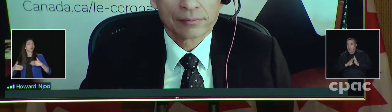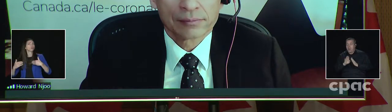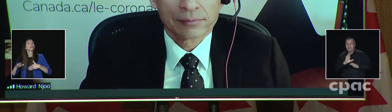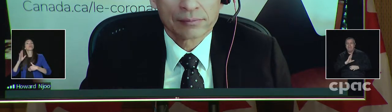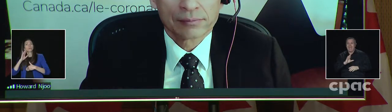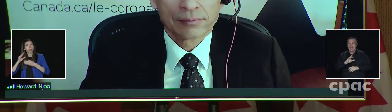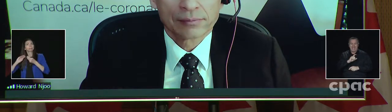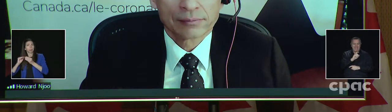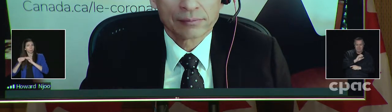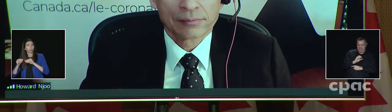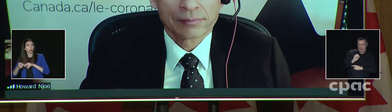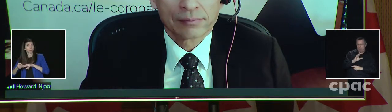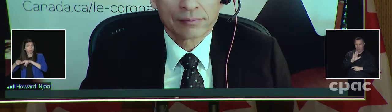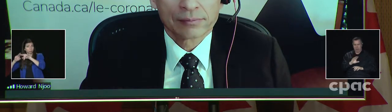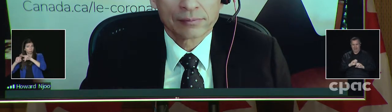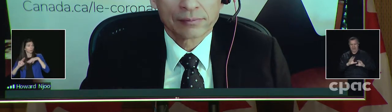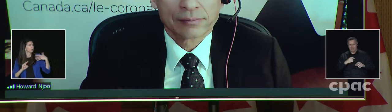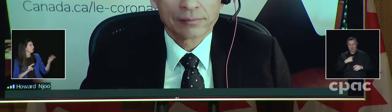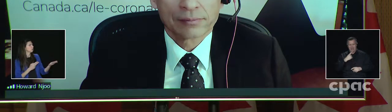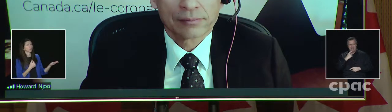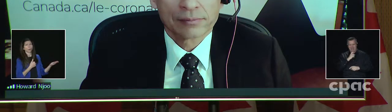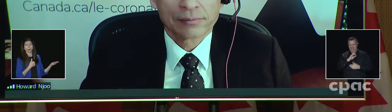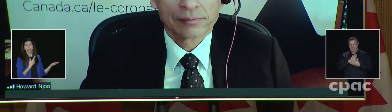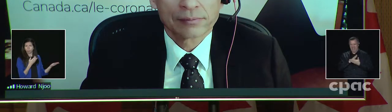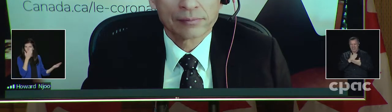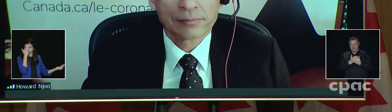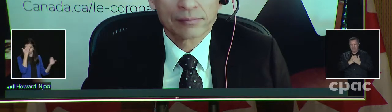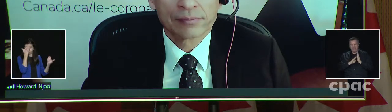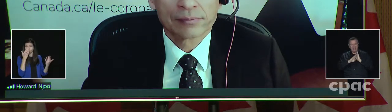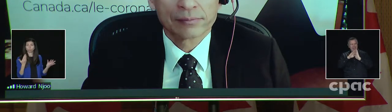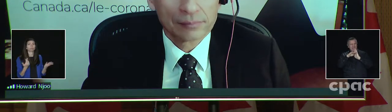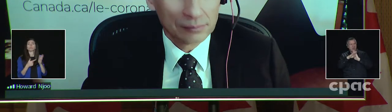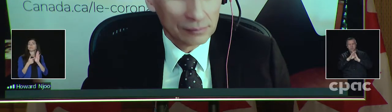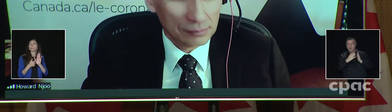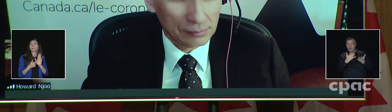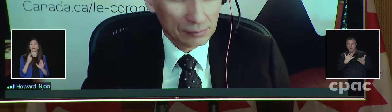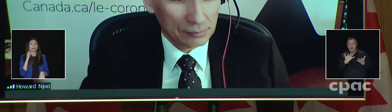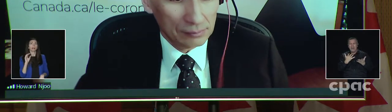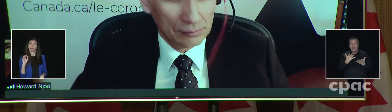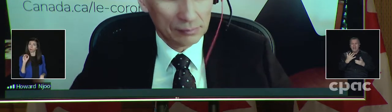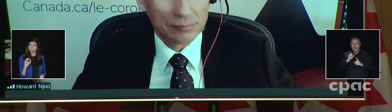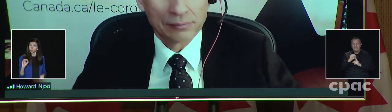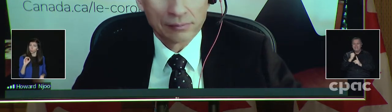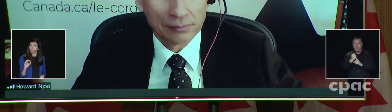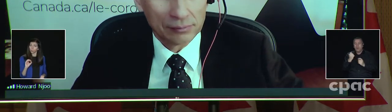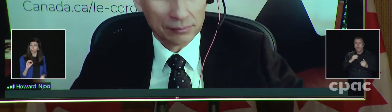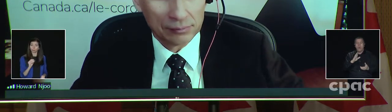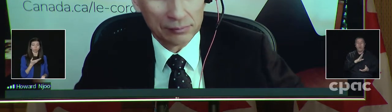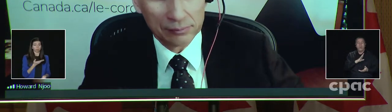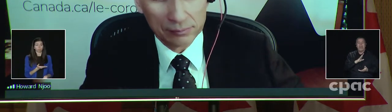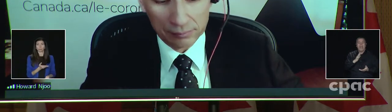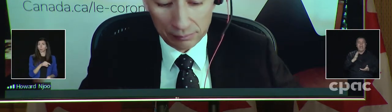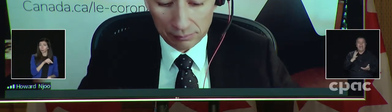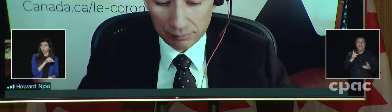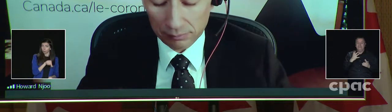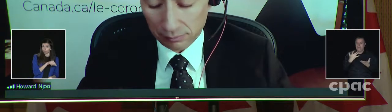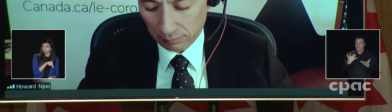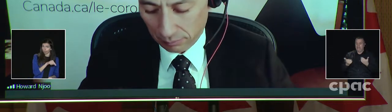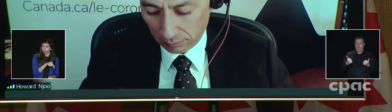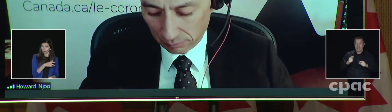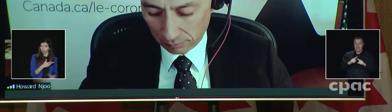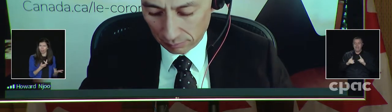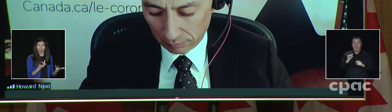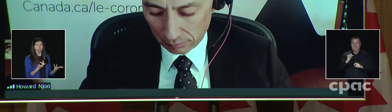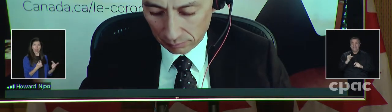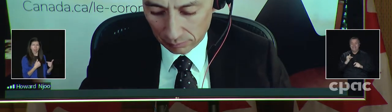moins clair. J'ai de la misère à interpréter la courbe. Quel genre de situation on aurait de différente si